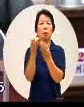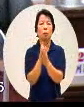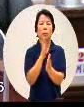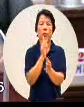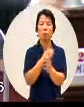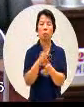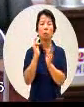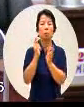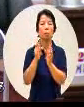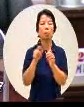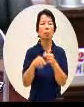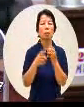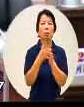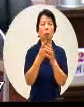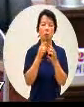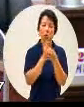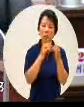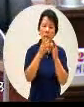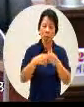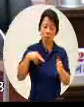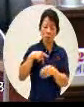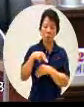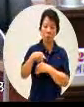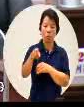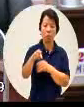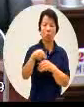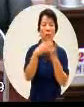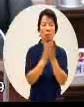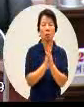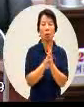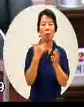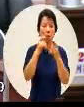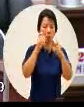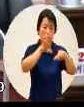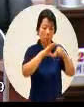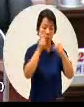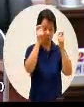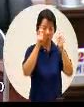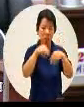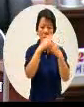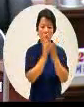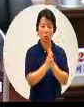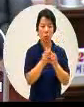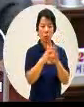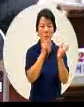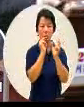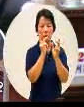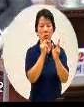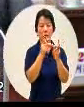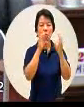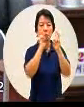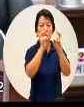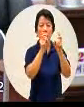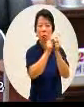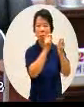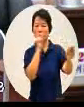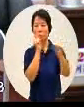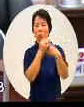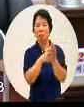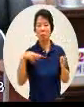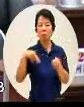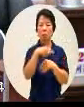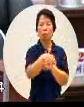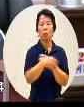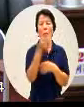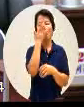來為什麼?因為走路要走五分鐘高雄人撞不住你走五分鐘就太久了所以環保局才講最後